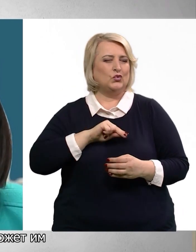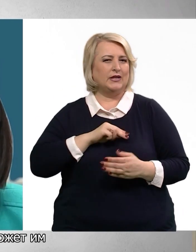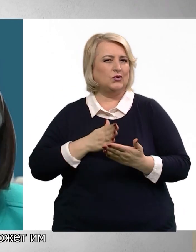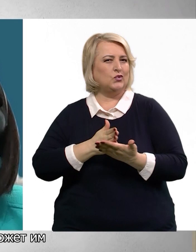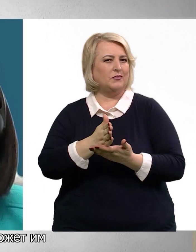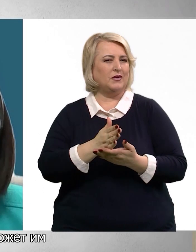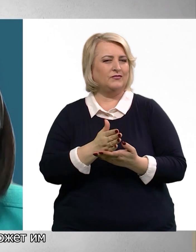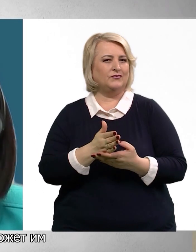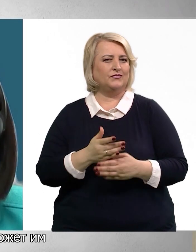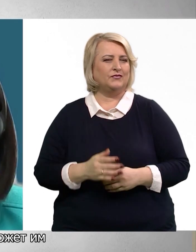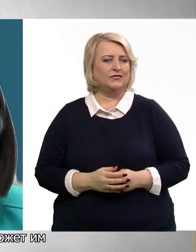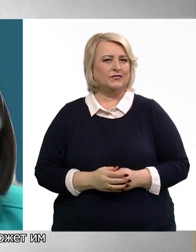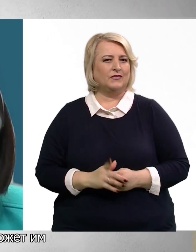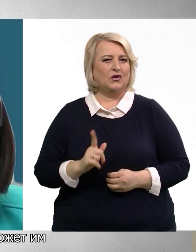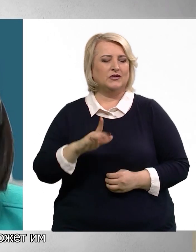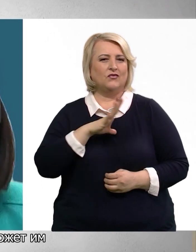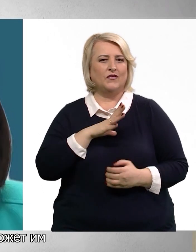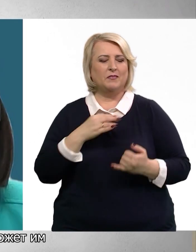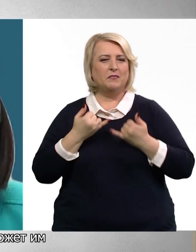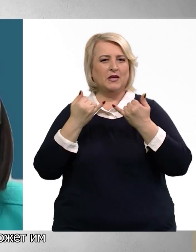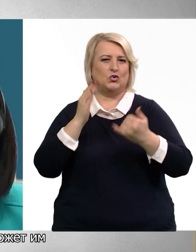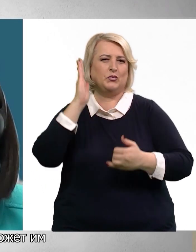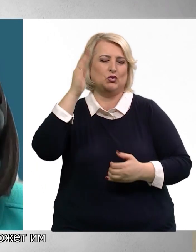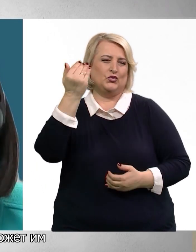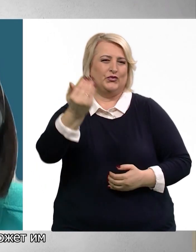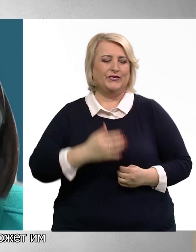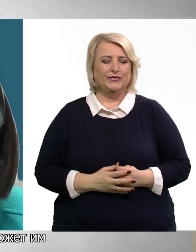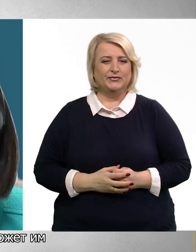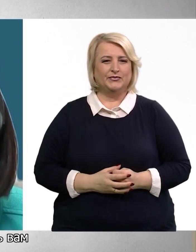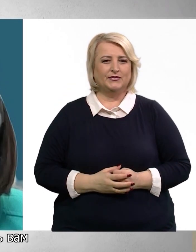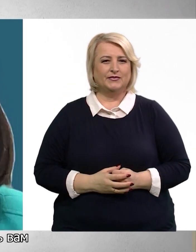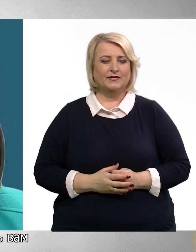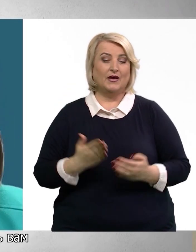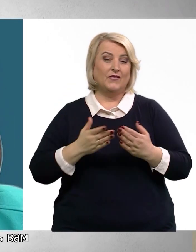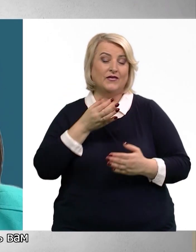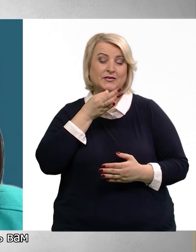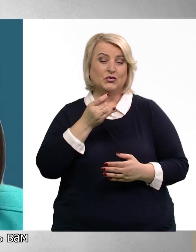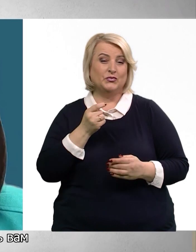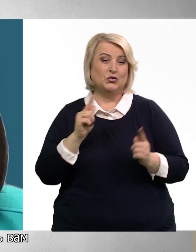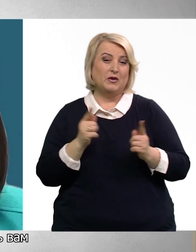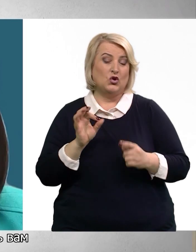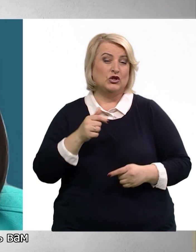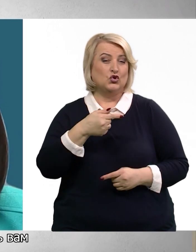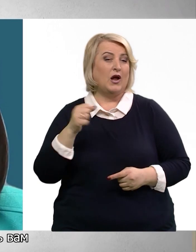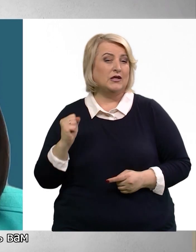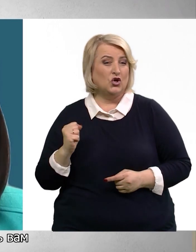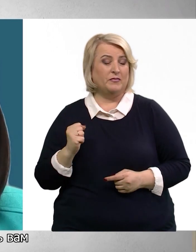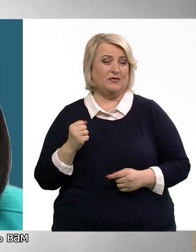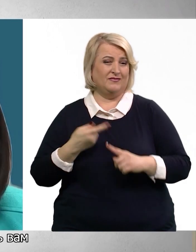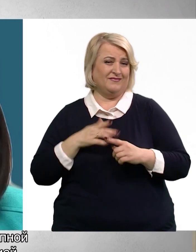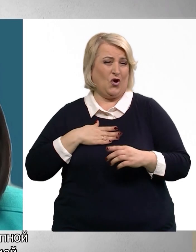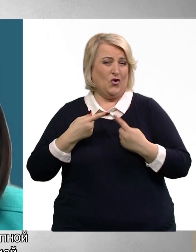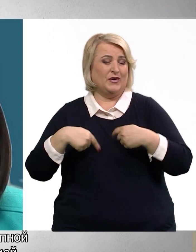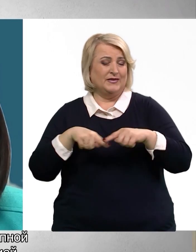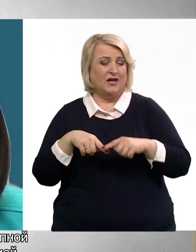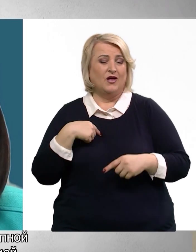foarte, foarte purpose-driven, ca să fie pentru viitorul lor. Dar să vă spun un pic mai mult despre Junior Achievement,